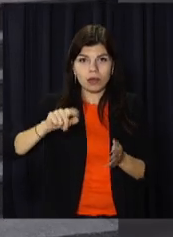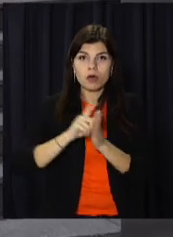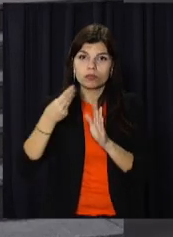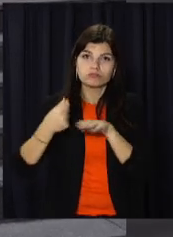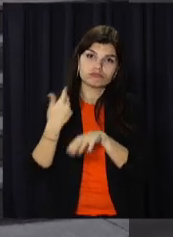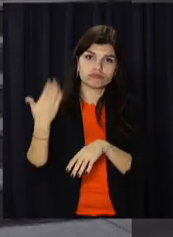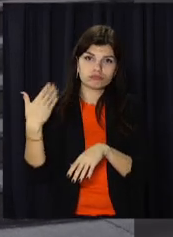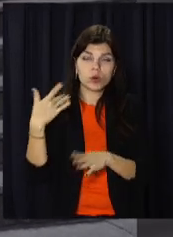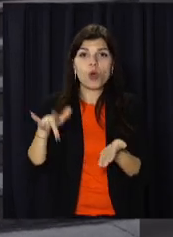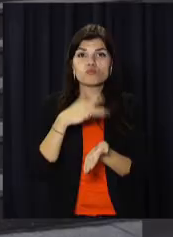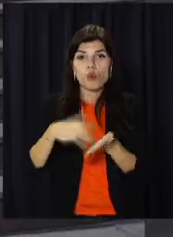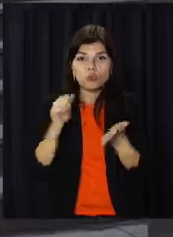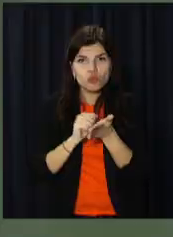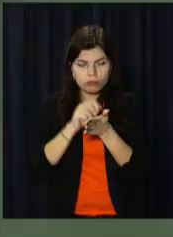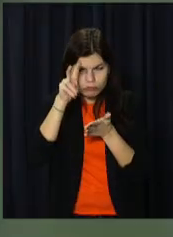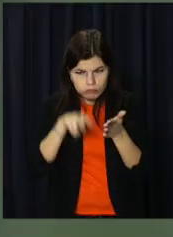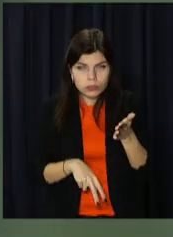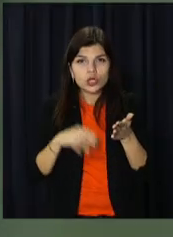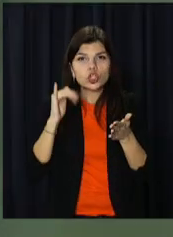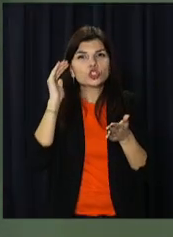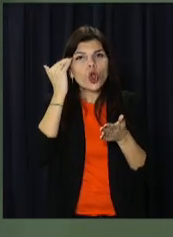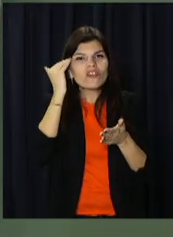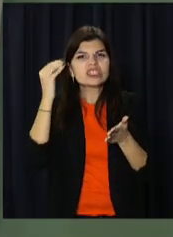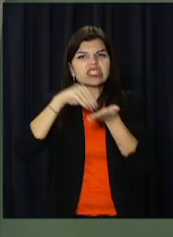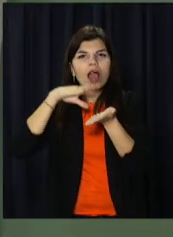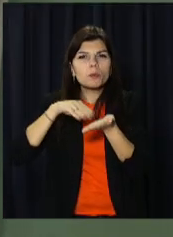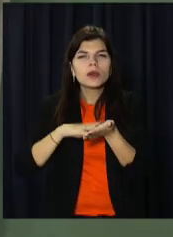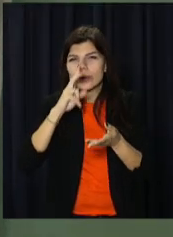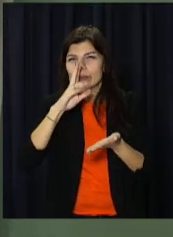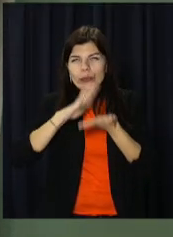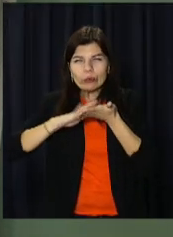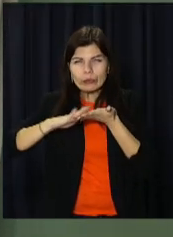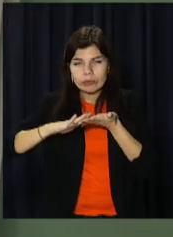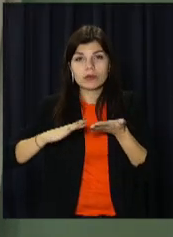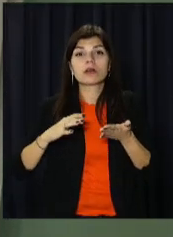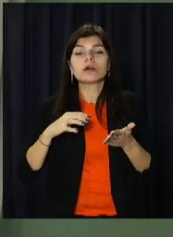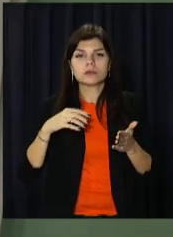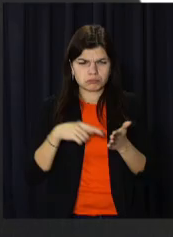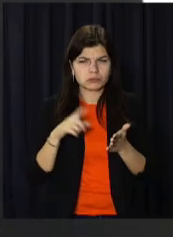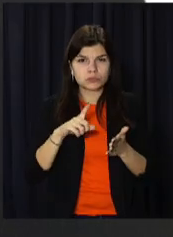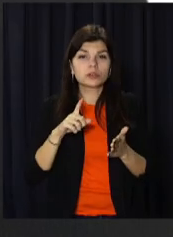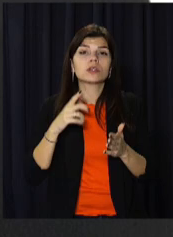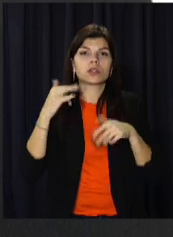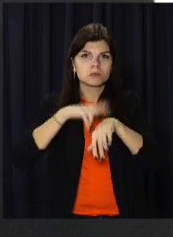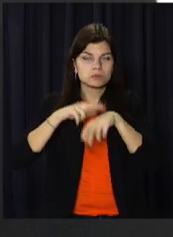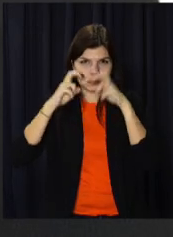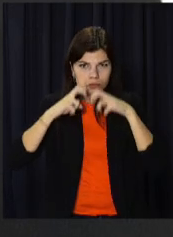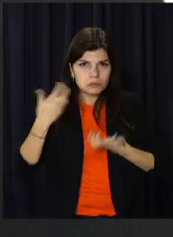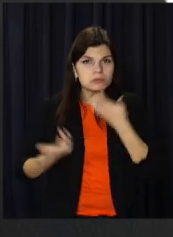вилучили гроші, бухгалтерську документацію та чорнові записи. Організатору схеми повідомили про підозру. Триває